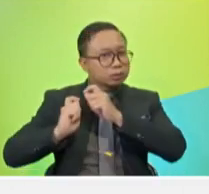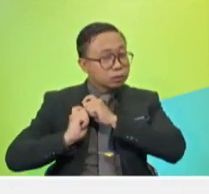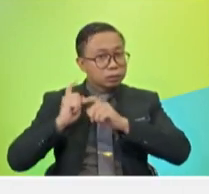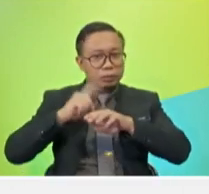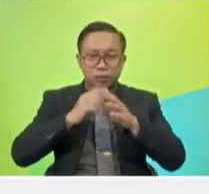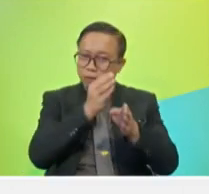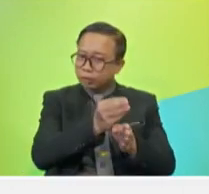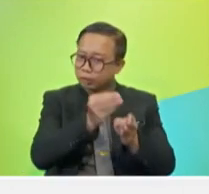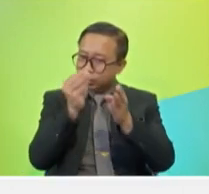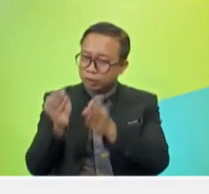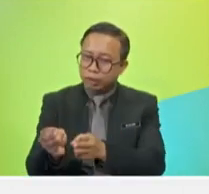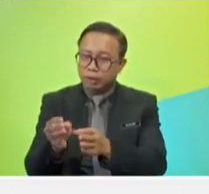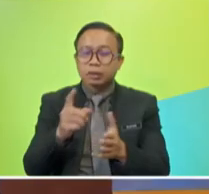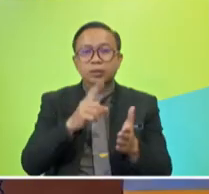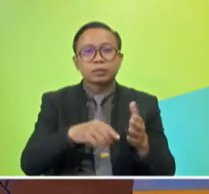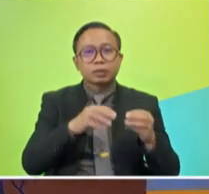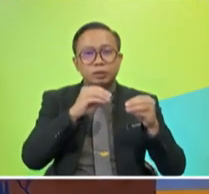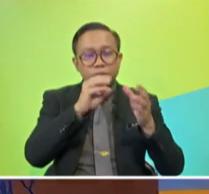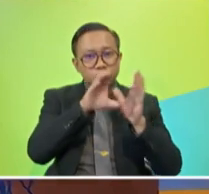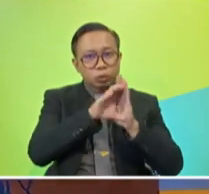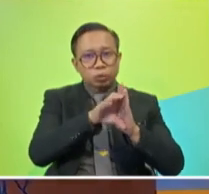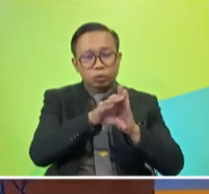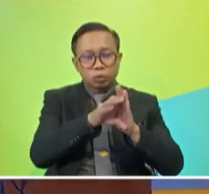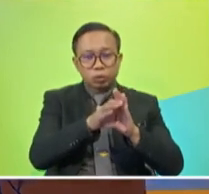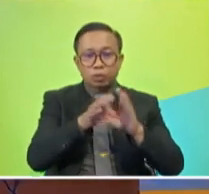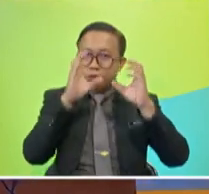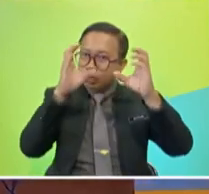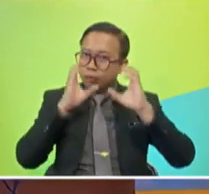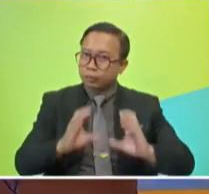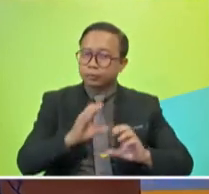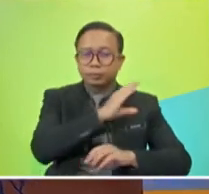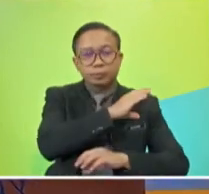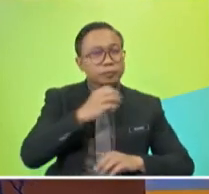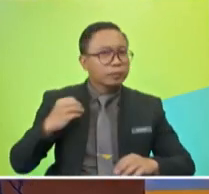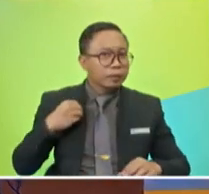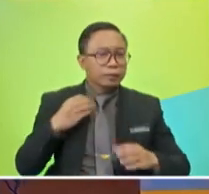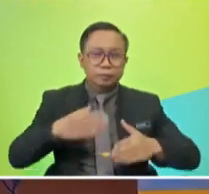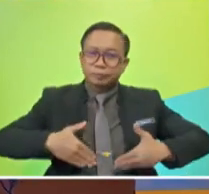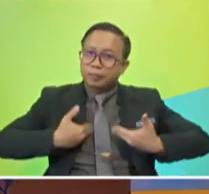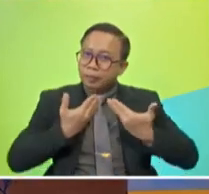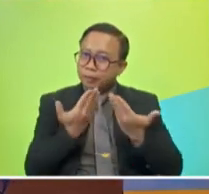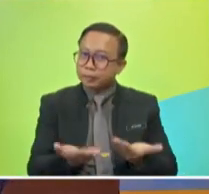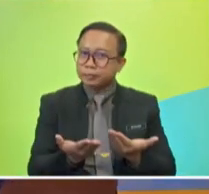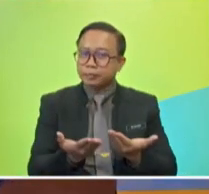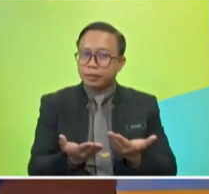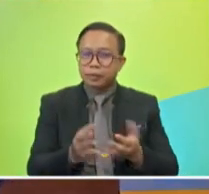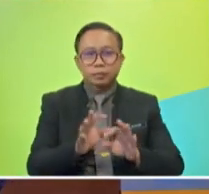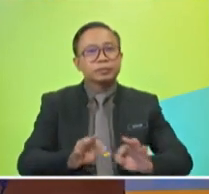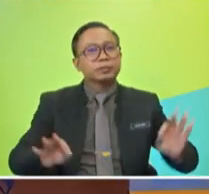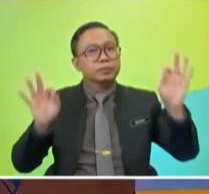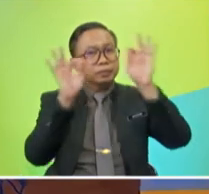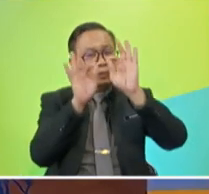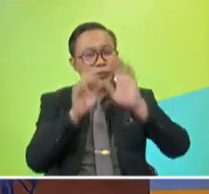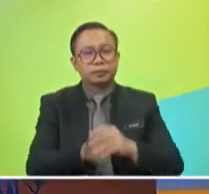Apakah contoh dan bagaimanakah serta apakah kepentingan